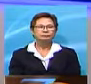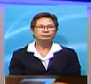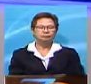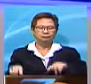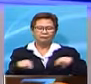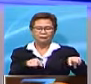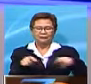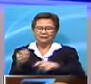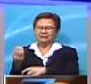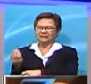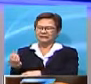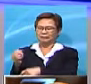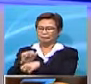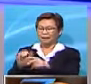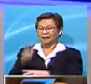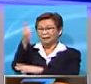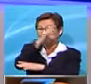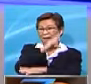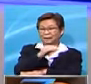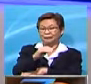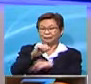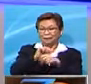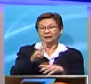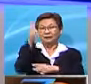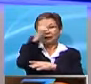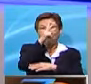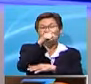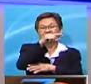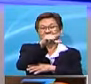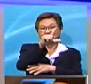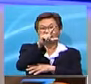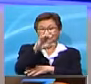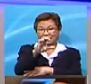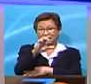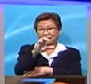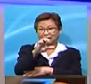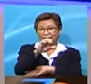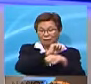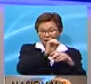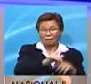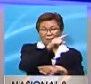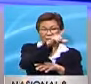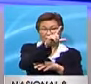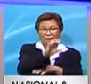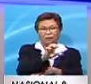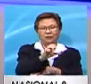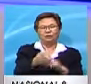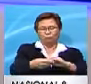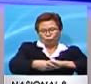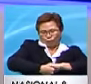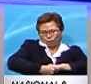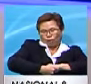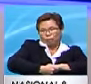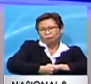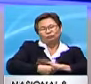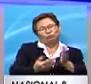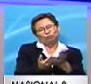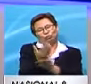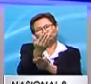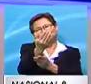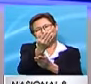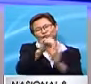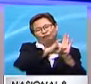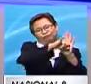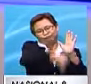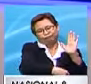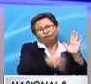tindakan segelinti pejawat awam dan kakitangan Syarikat berkaitan kerajaan glc mengambil rasuah secara tidak langsung menjejaskan